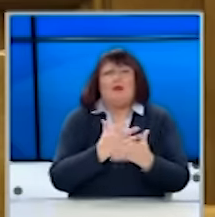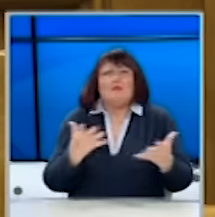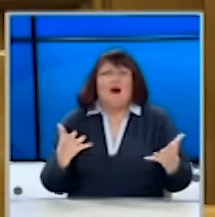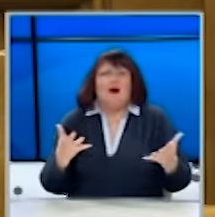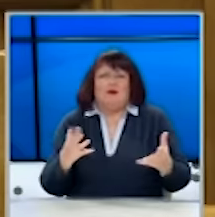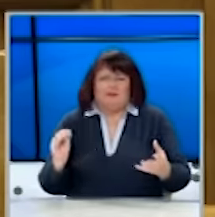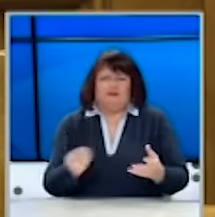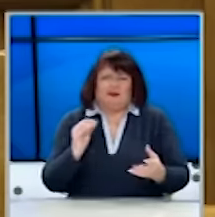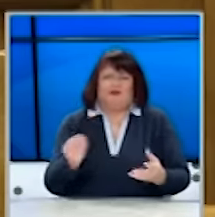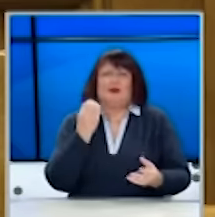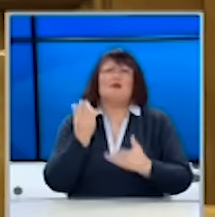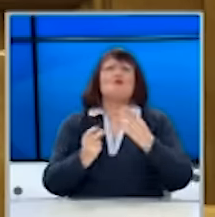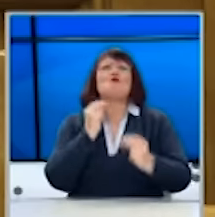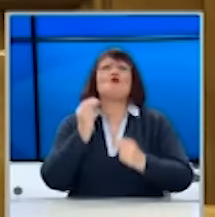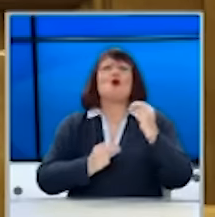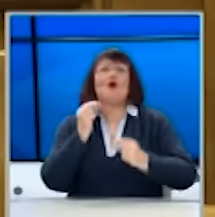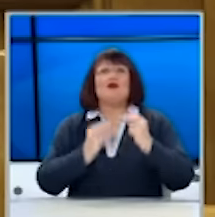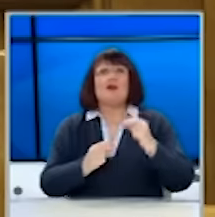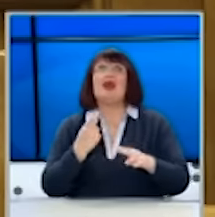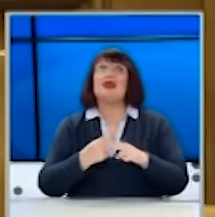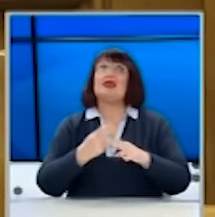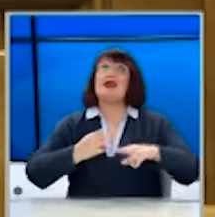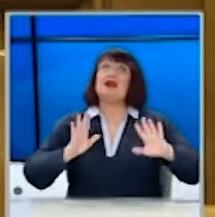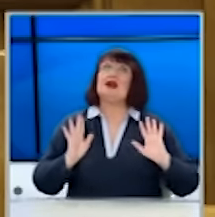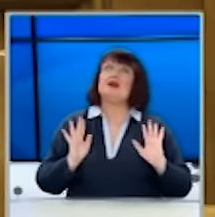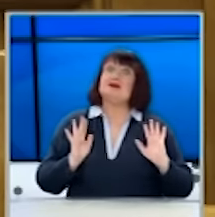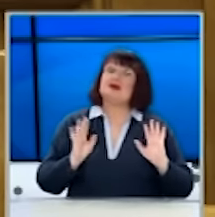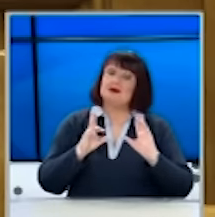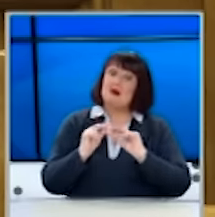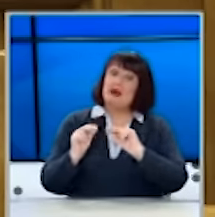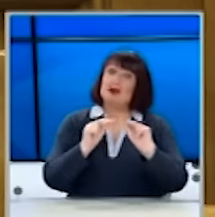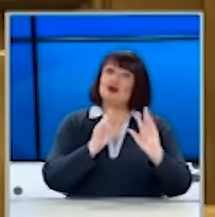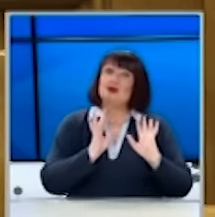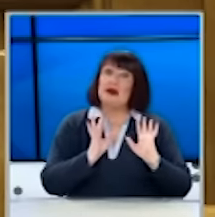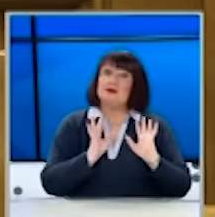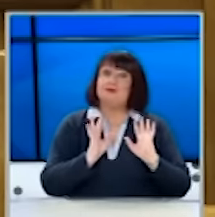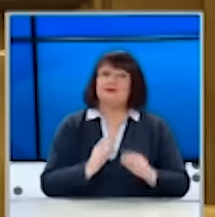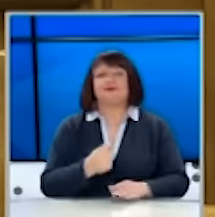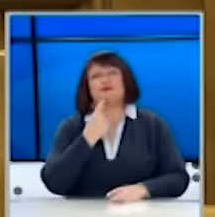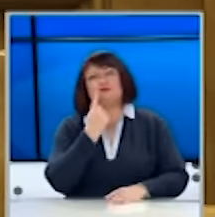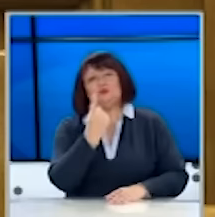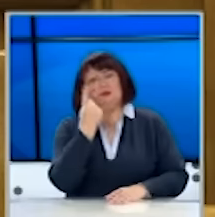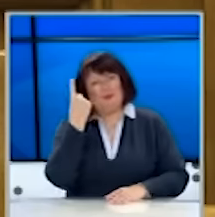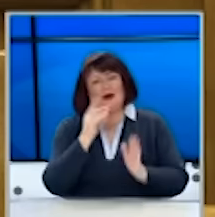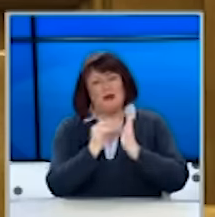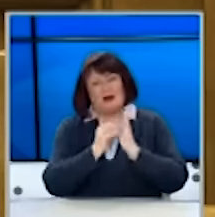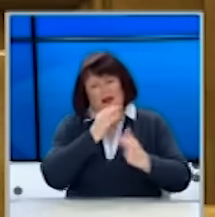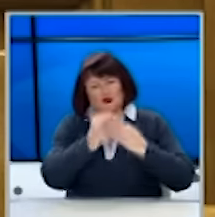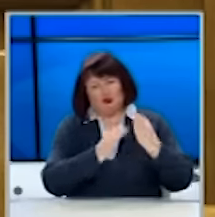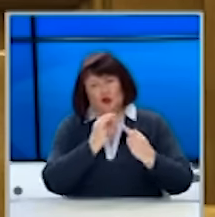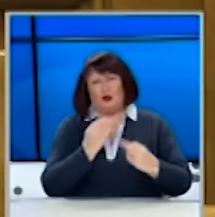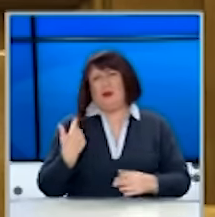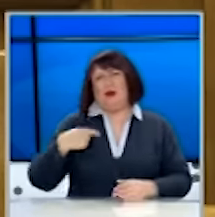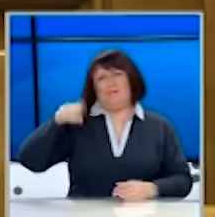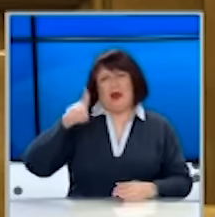δημιούργησαν αυτές είναι κάτι που δεν αξίζει να μας απασχολήσει εδώ μέσα? Θα σας φέρω μόνο ένα μικρό παράδειγμα. Πριν